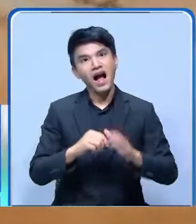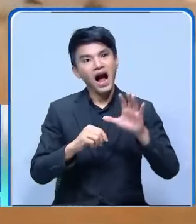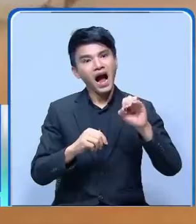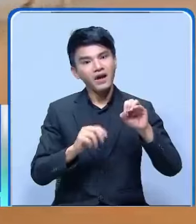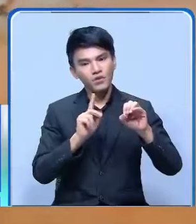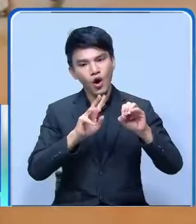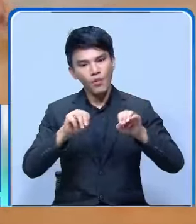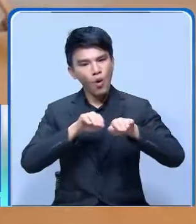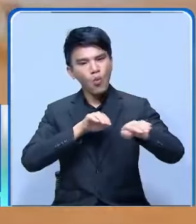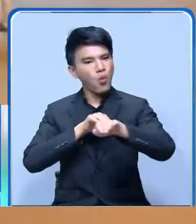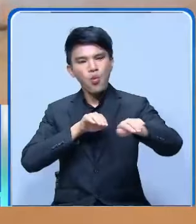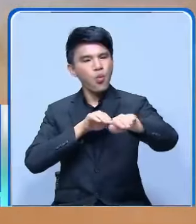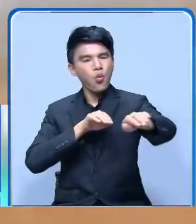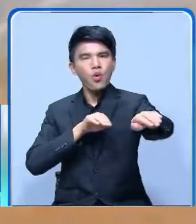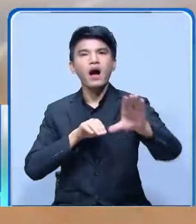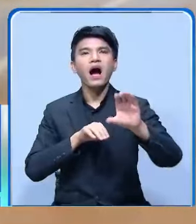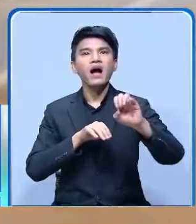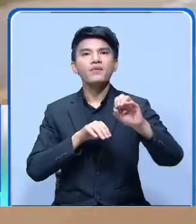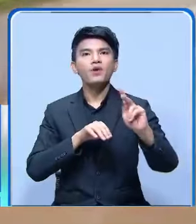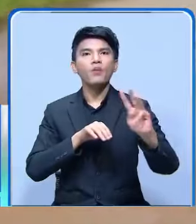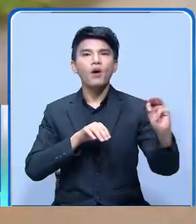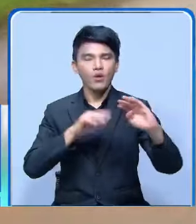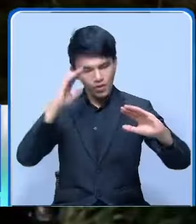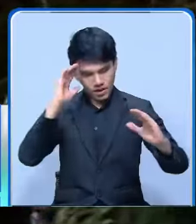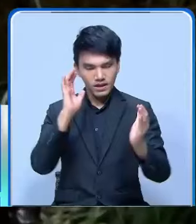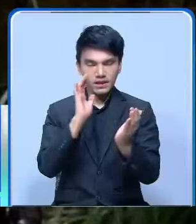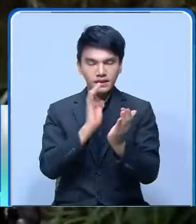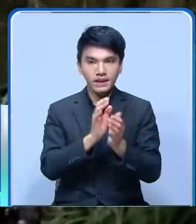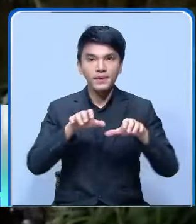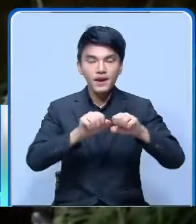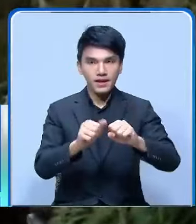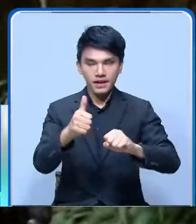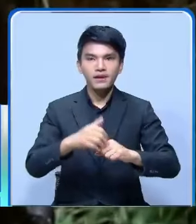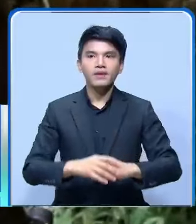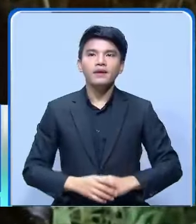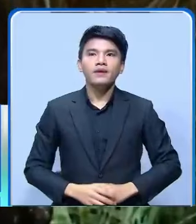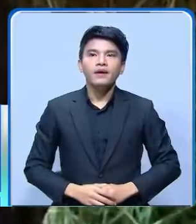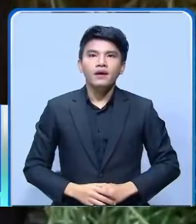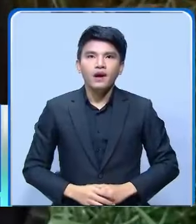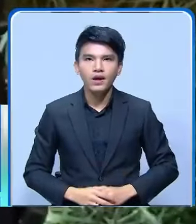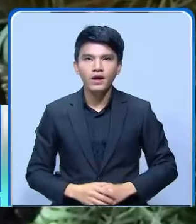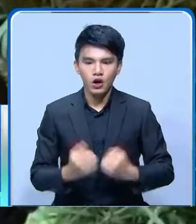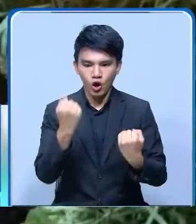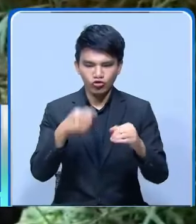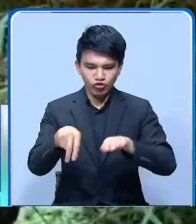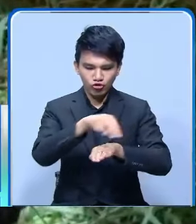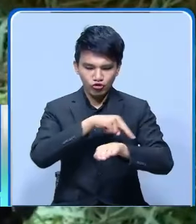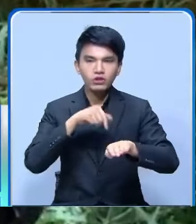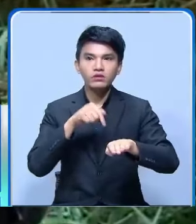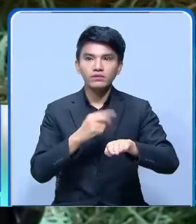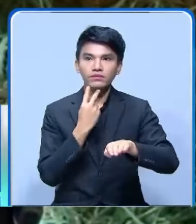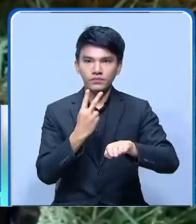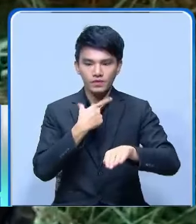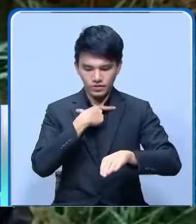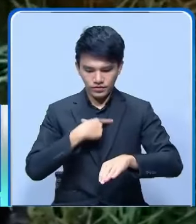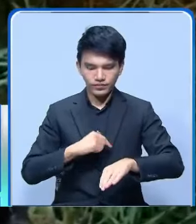ตรเนี่ยหนีมาไกลเลยทีเดียวค่ะก่อนที่ตำรวจเนี่ยจะปิดล้อมแล้วก็จับตัวเอาไว้ได้พอเข้าไปค้นในรถปรากฏว่าไปเจอสร้อยคอ